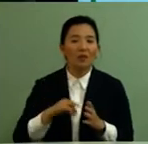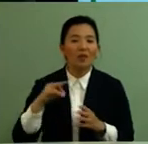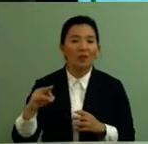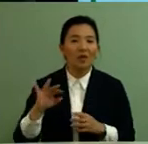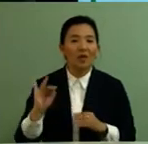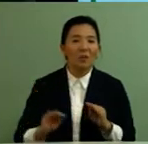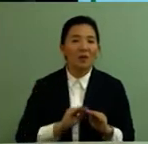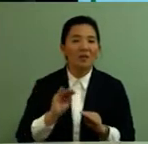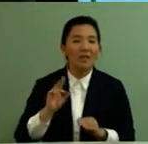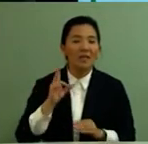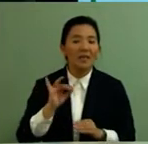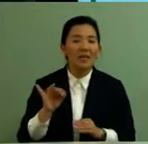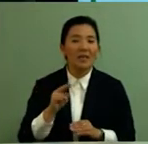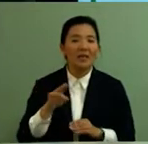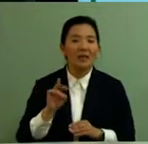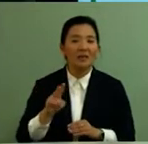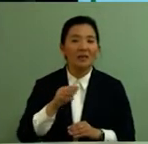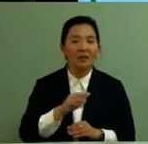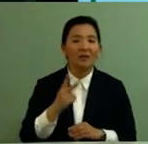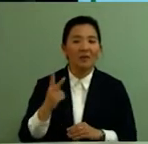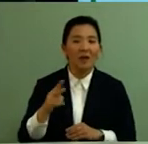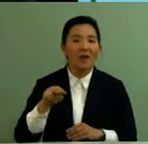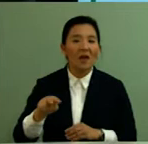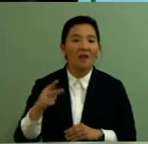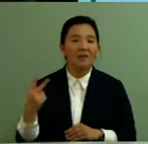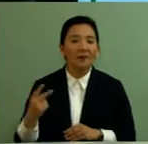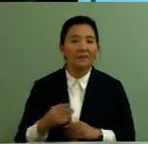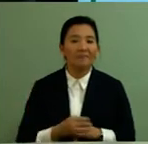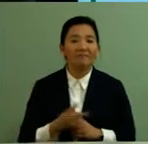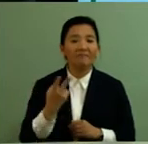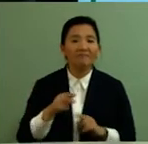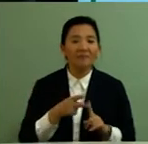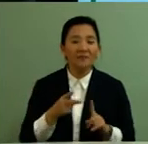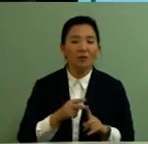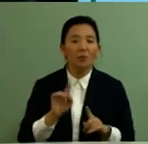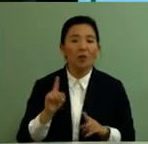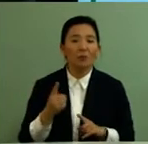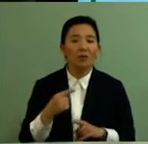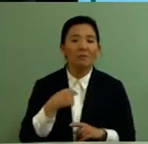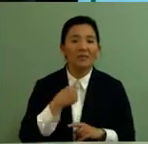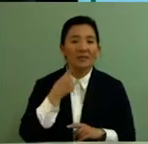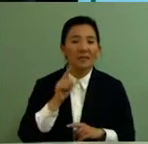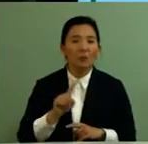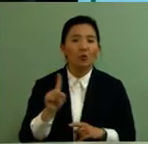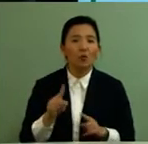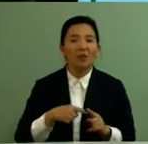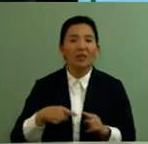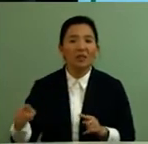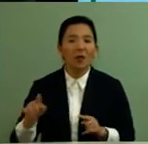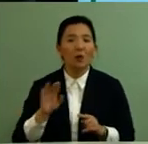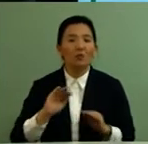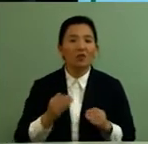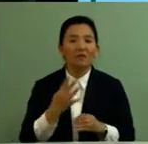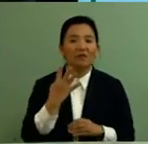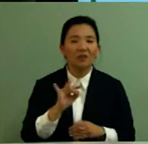И подставим индексы T2 и L2 для второго случая, потому что мы знаем, что длина уменьшается